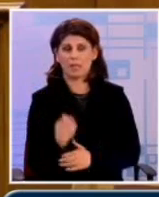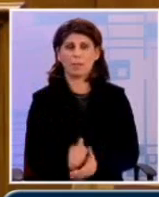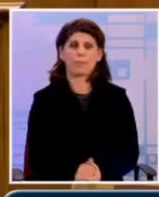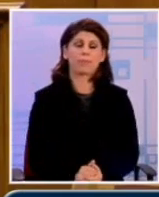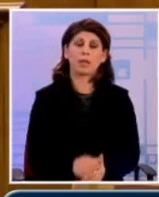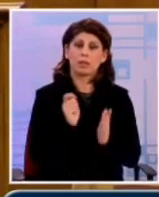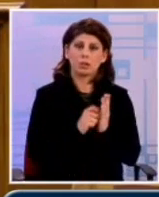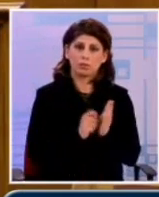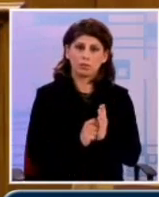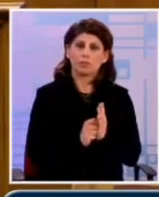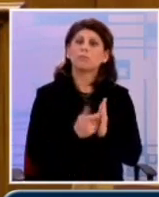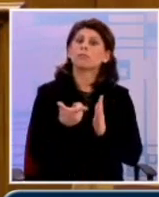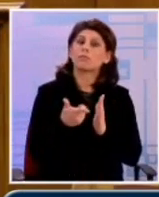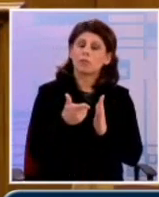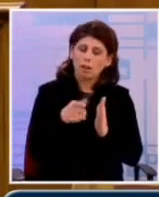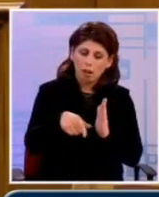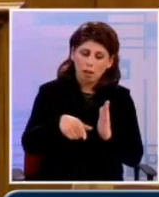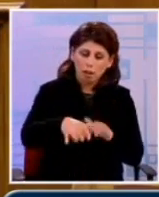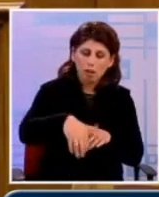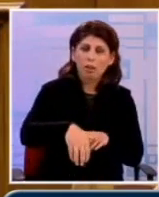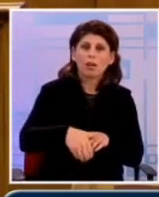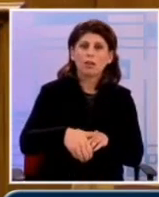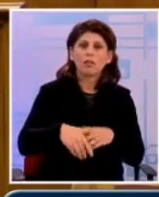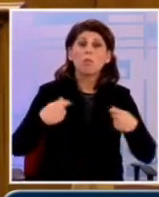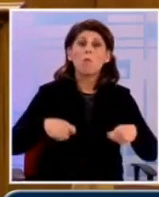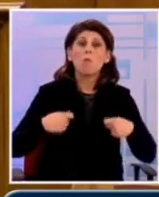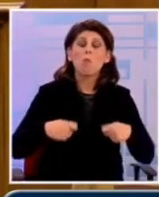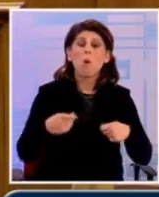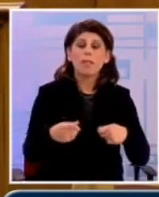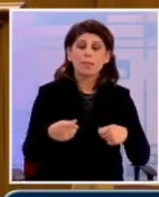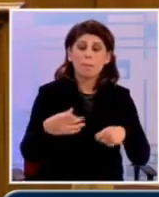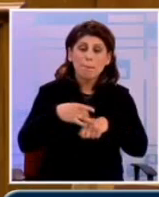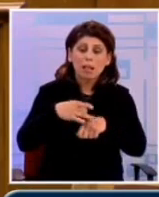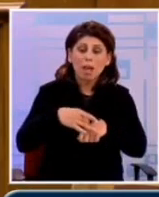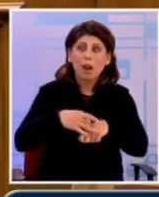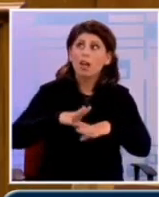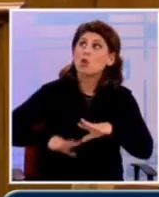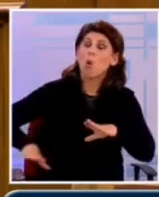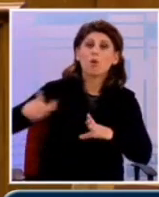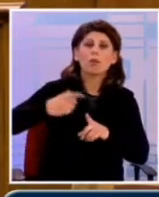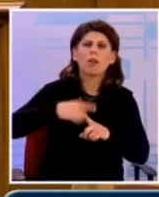Καταγράφονται εξορίξεις, αξιοποίηση και εκμετάλλευση πολύτευμων μετάλλων στην επικράτεια.